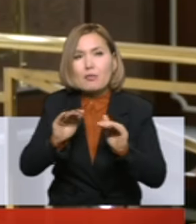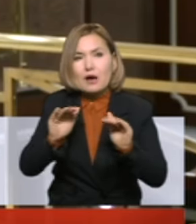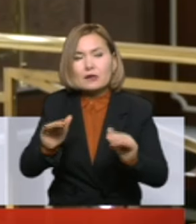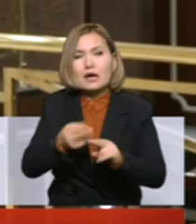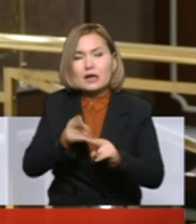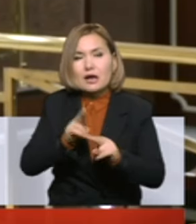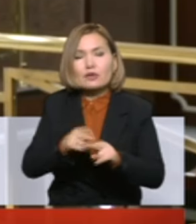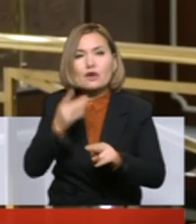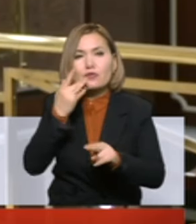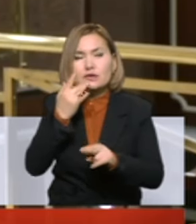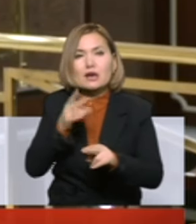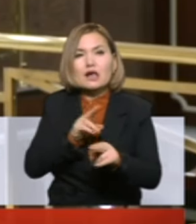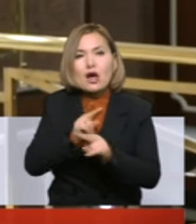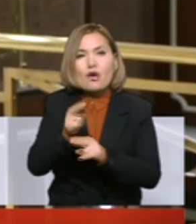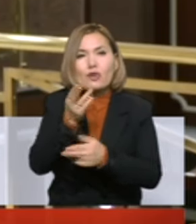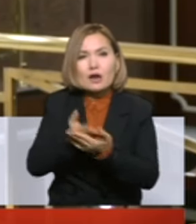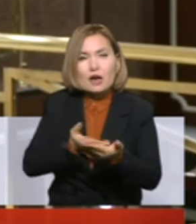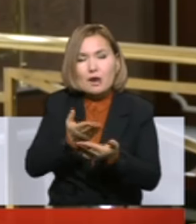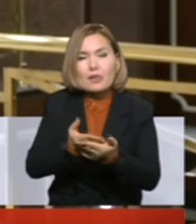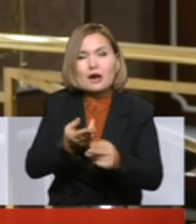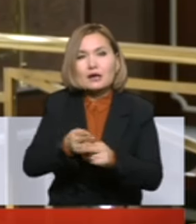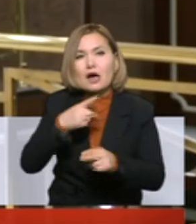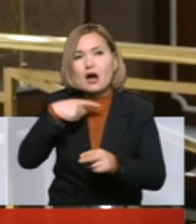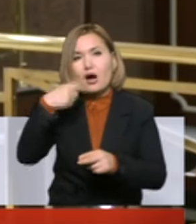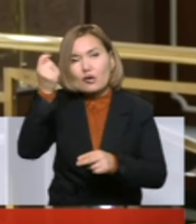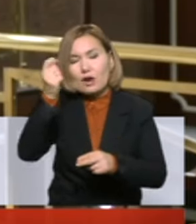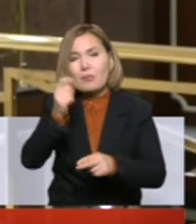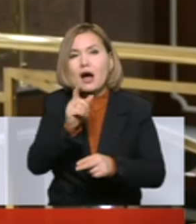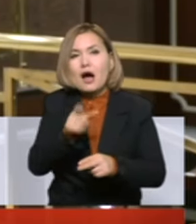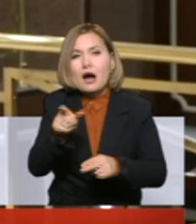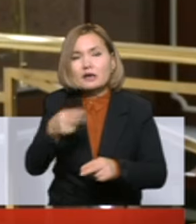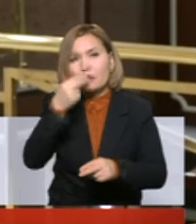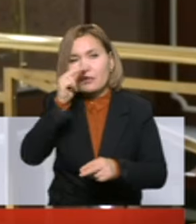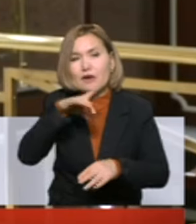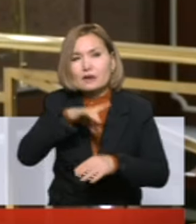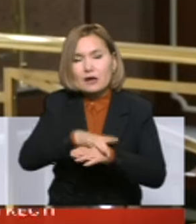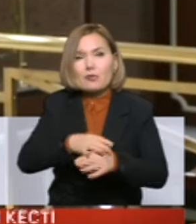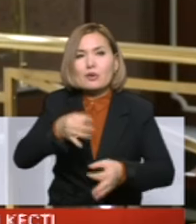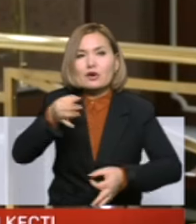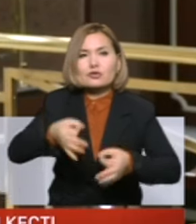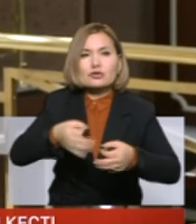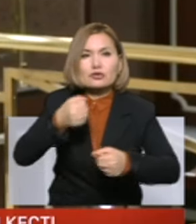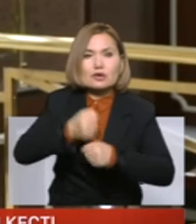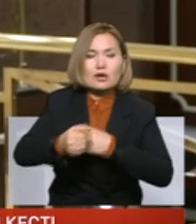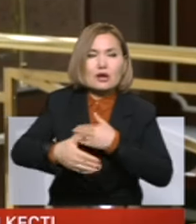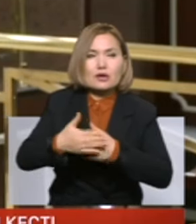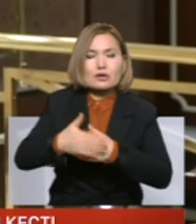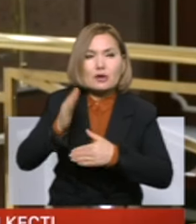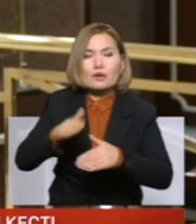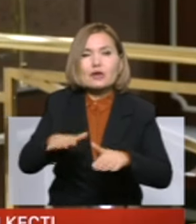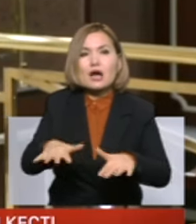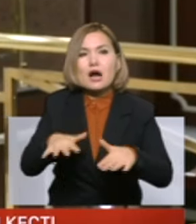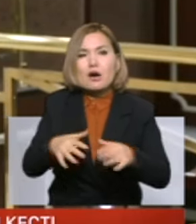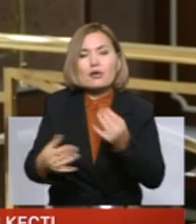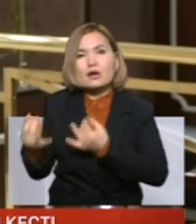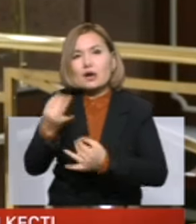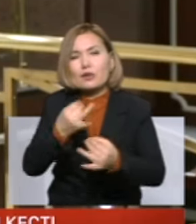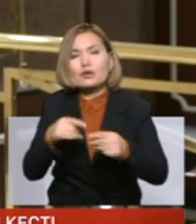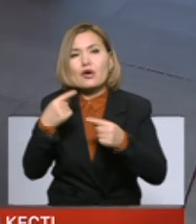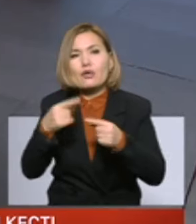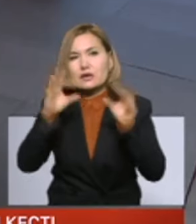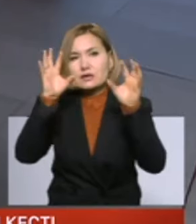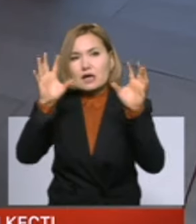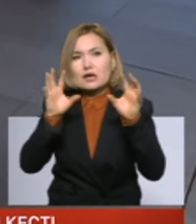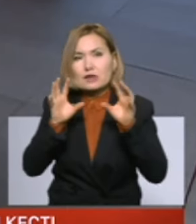суицидке итермелеген азаматтар болған, олар енді қылмыстық жауапкершілікке тартылады. Мәжілістің жалпы отырысында өзге де